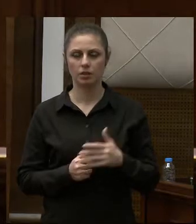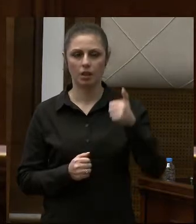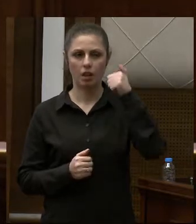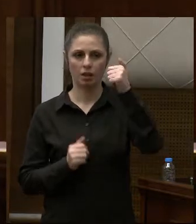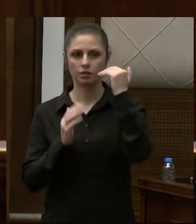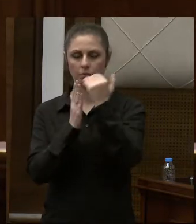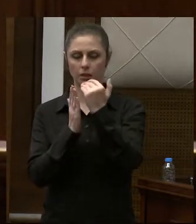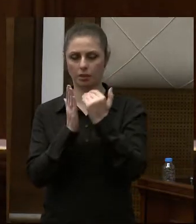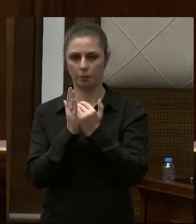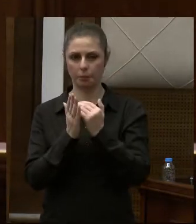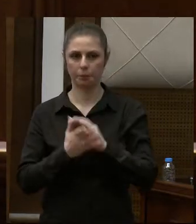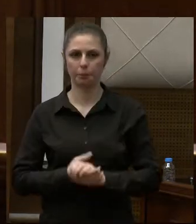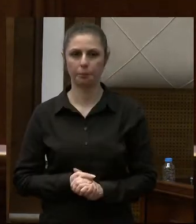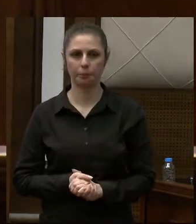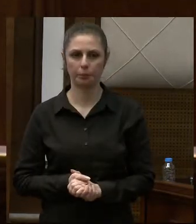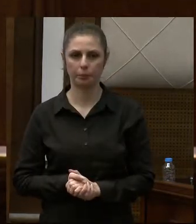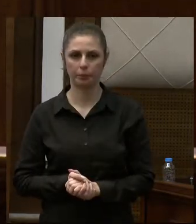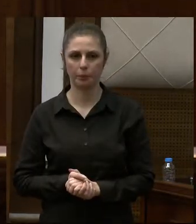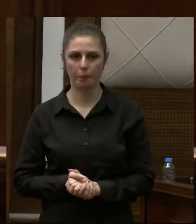Altıncı madde.